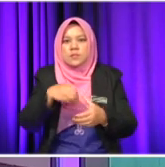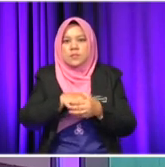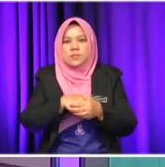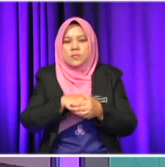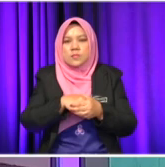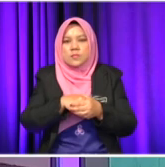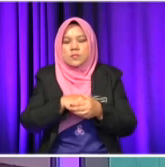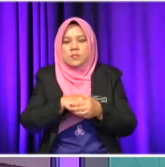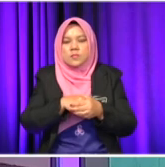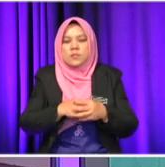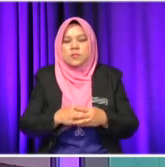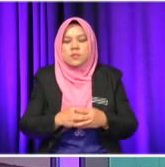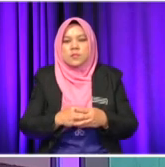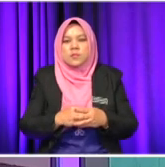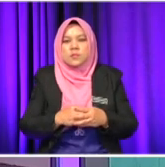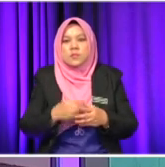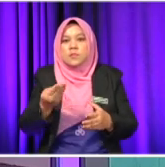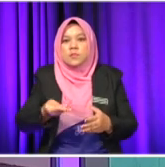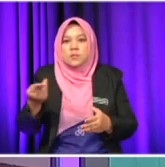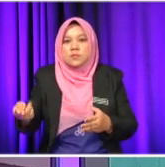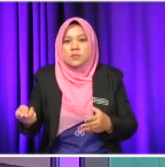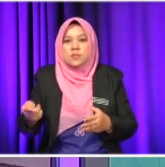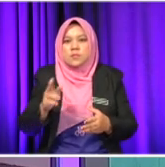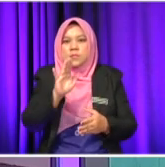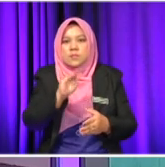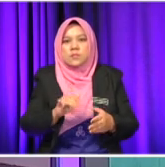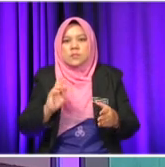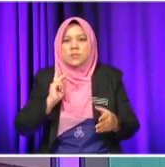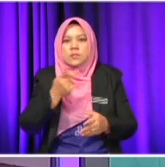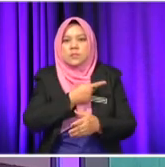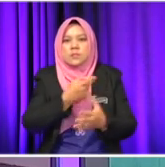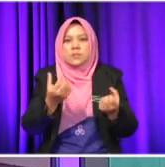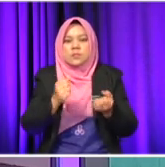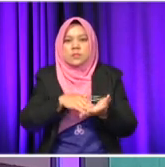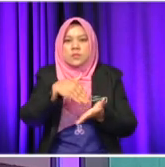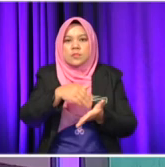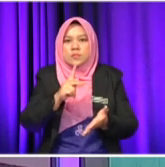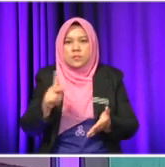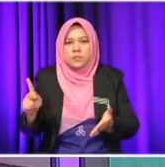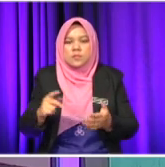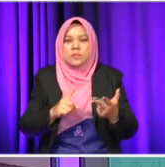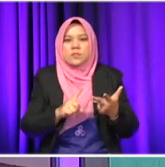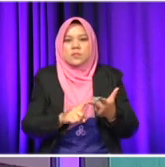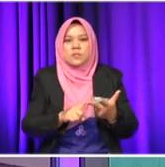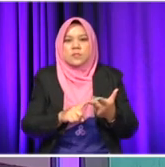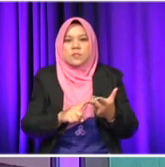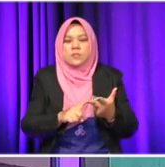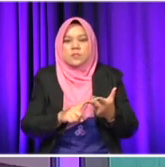punya apa bahan-bahan yang kita bangunkan dan yang ketiga kita